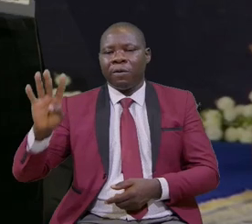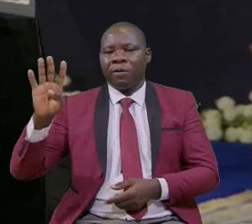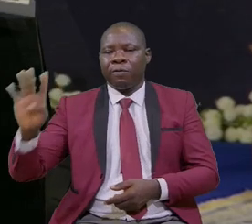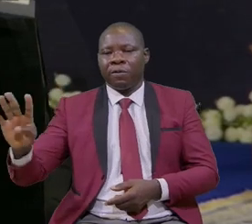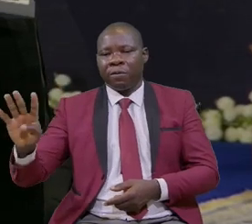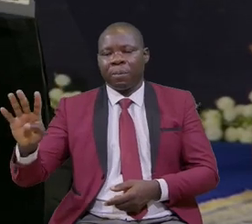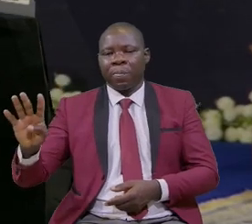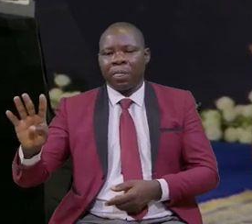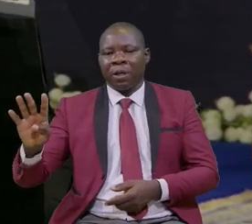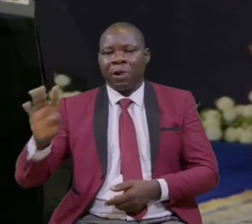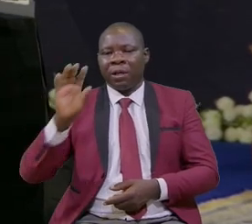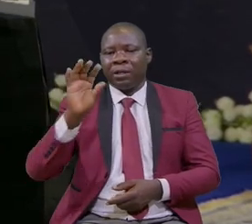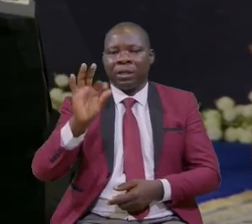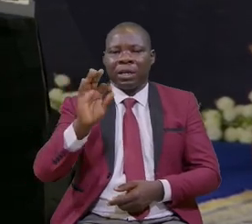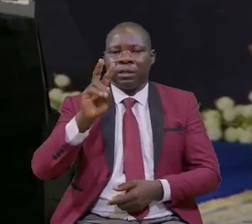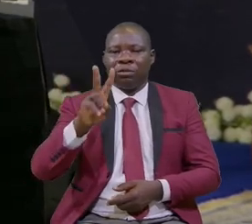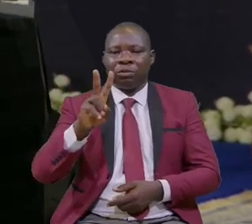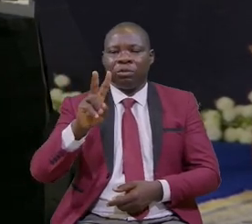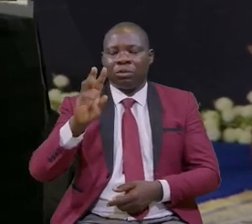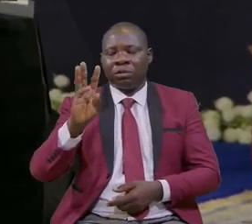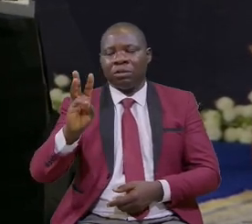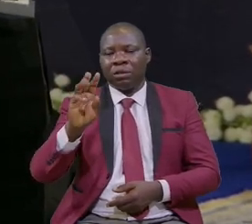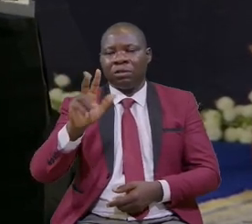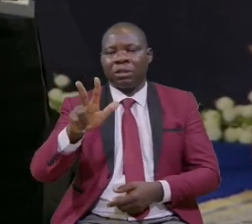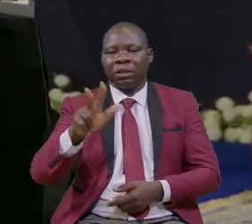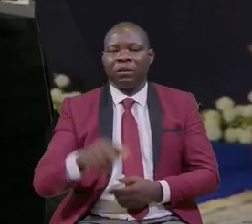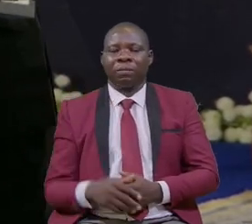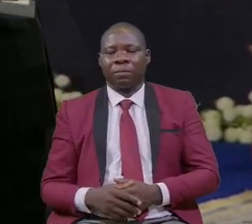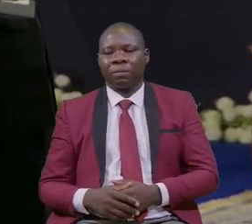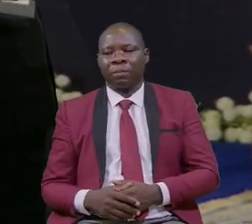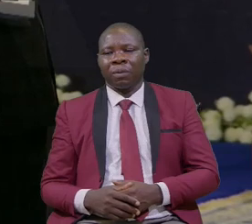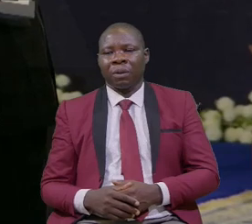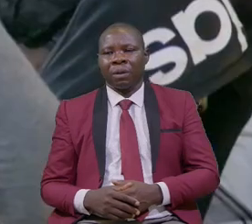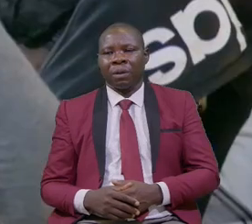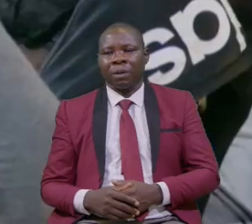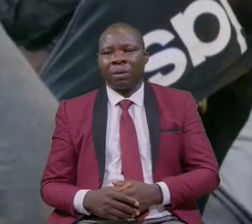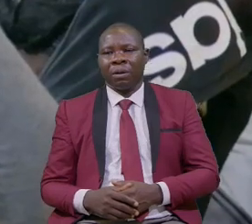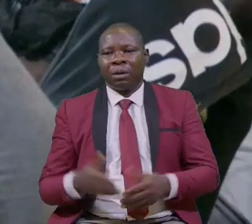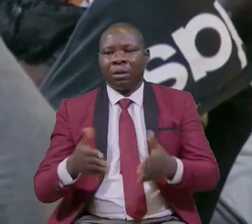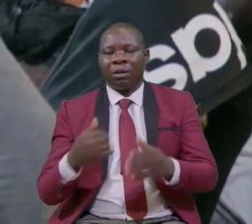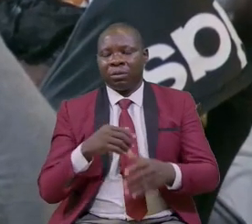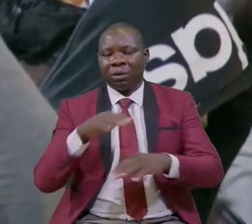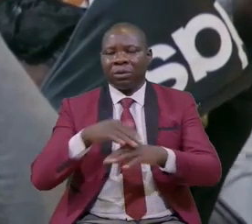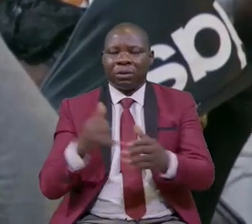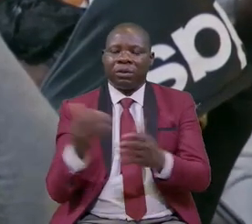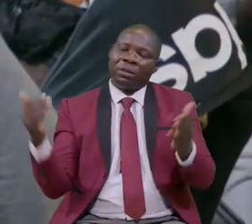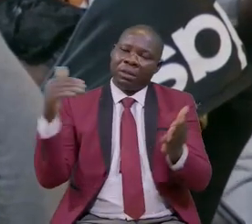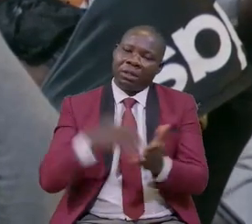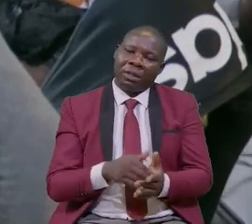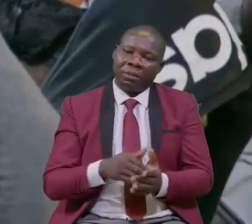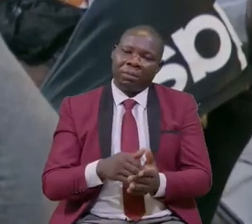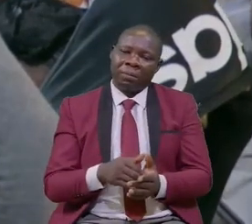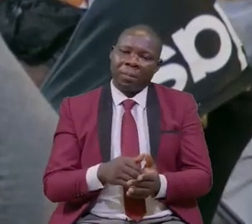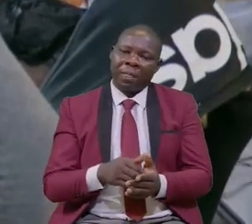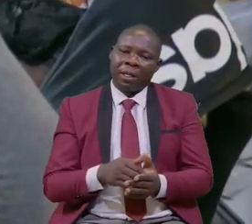54 44 92 63. Je reprends. Vous pouvez nous